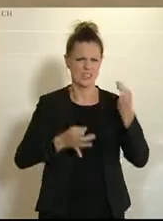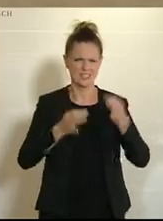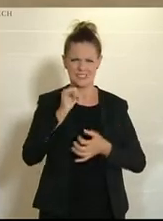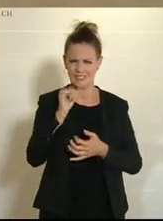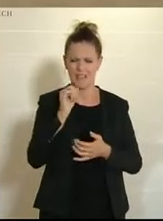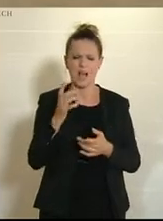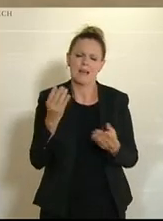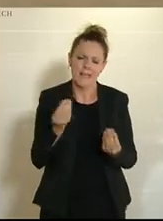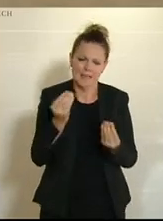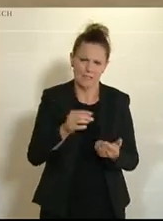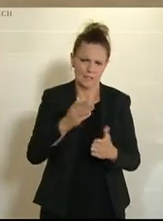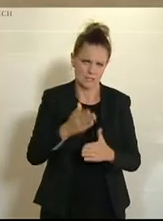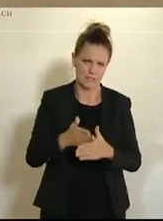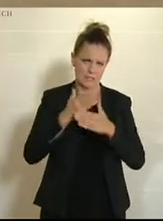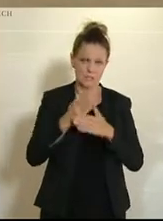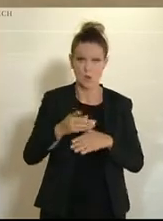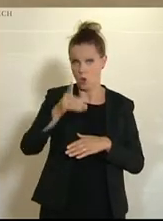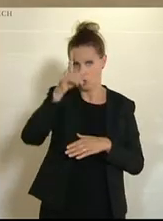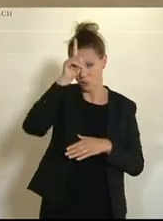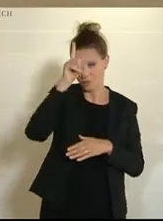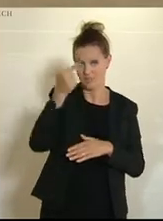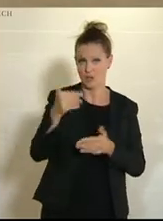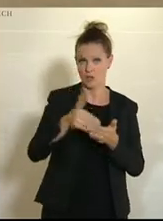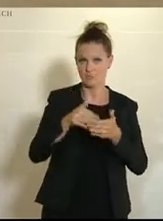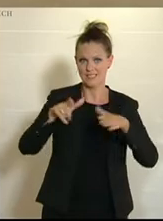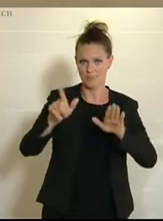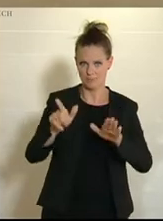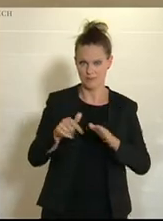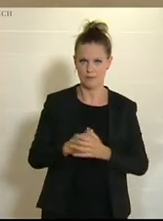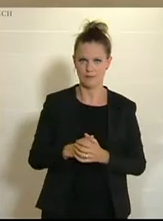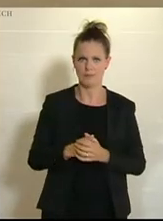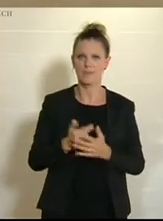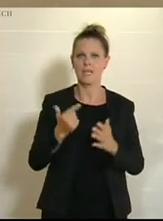zu illustrieren. In Deutschland 2017 sind